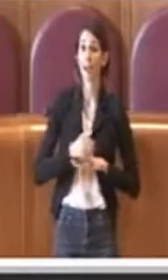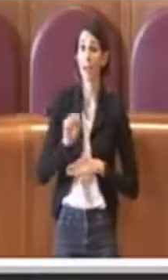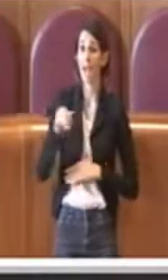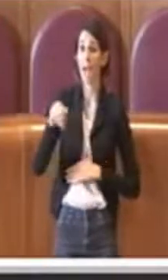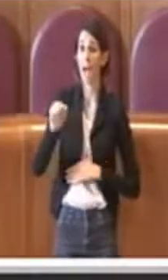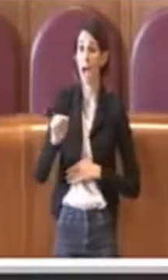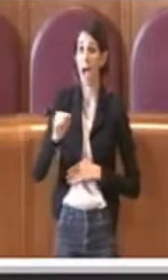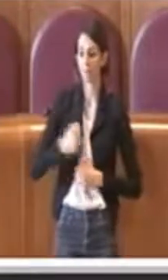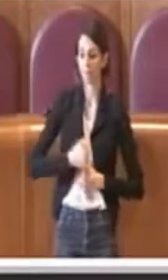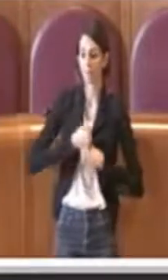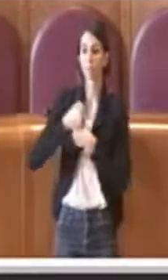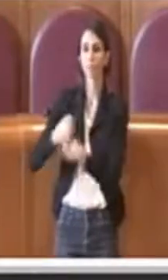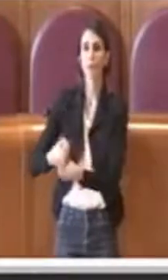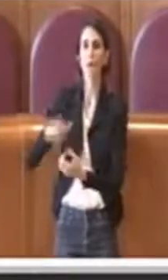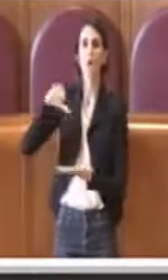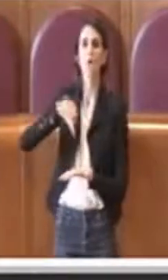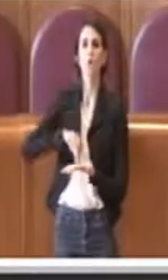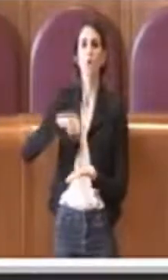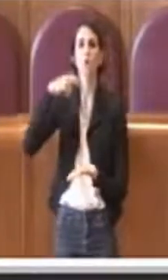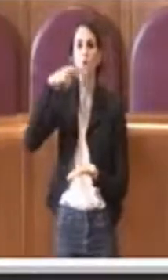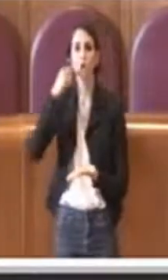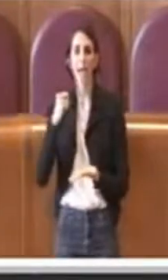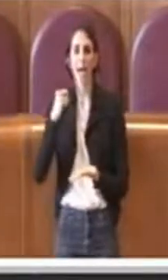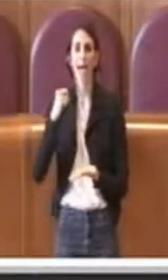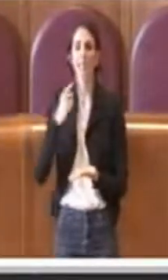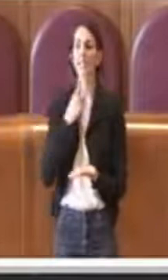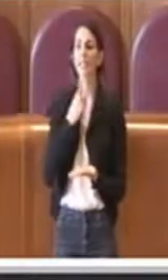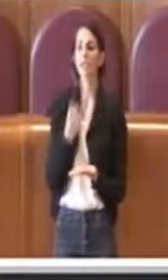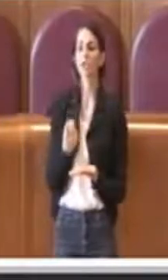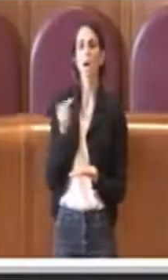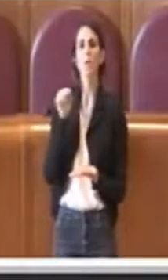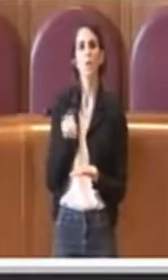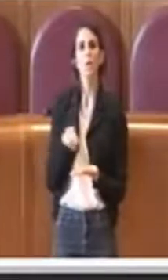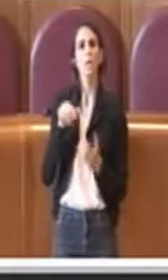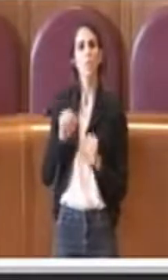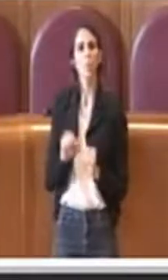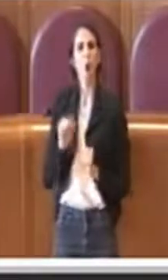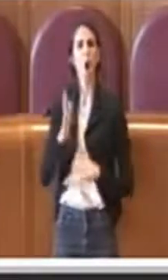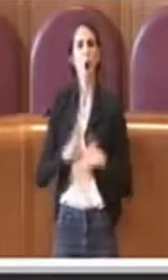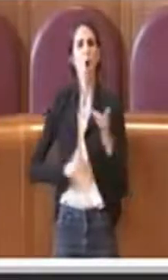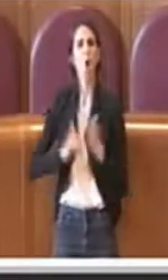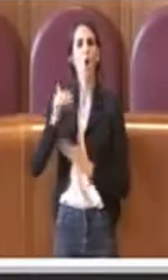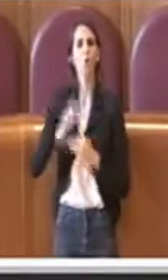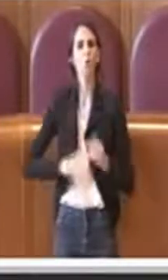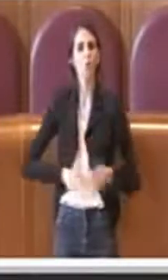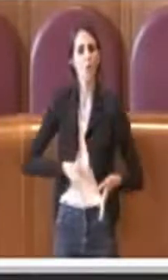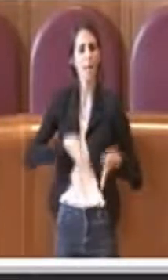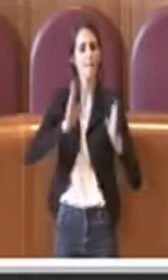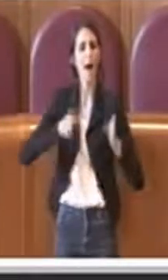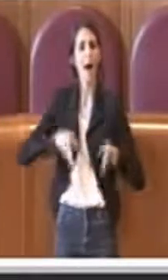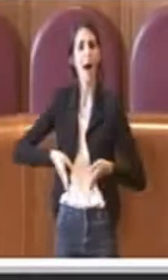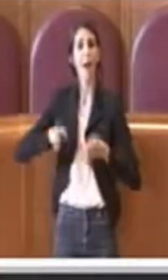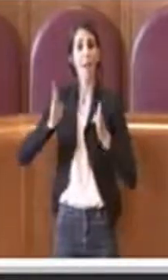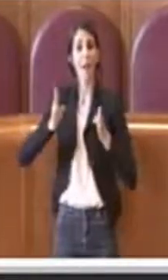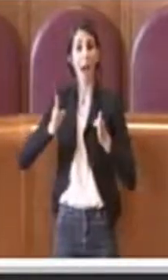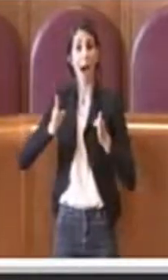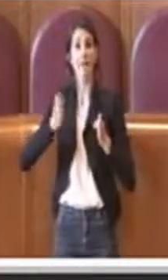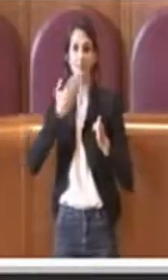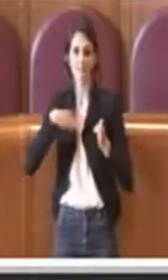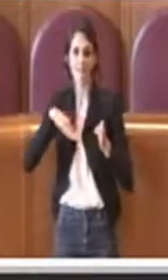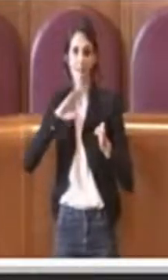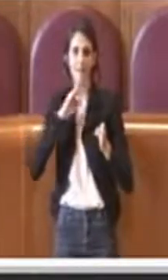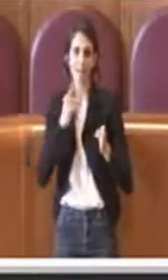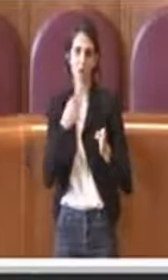che in questo posto si potevano effettuare dei palazzi delle palazzine e che ne avrebbe potuto trarre un beneficio ahmad al